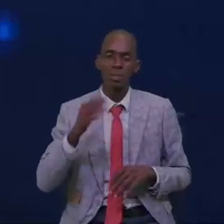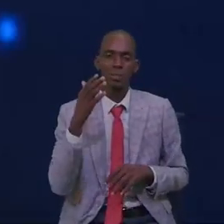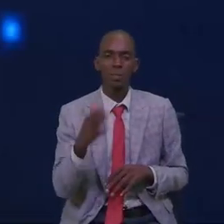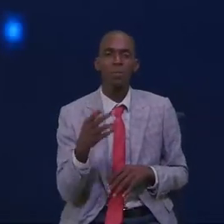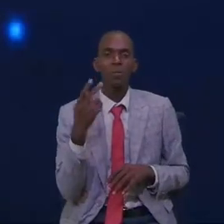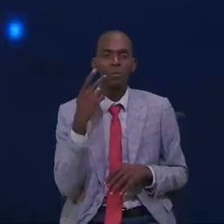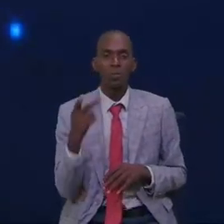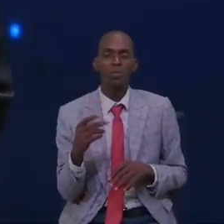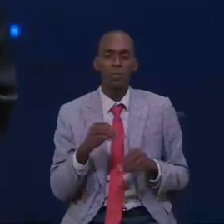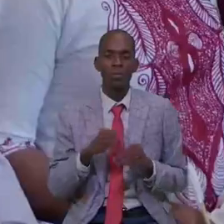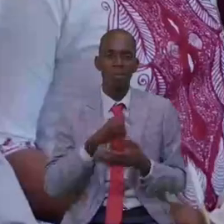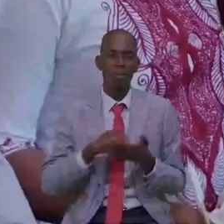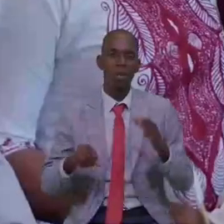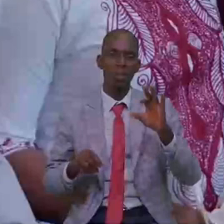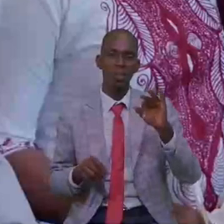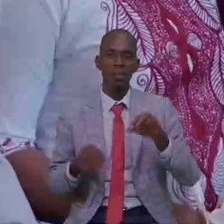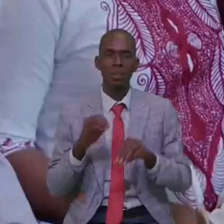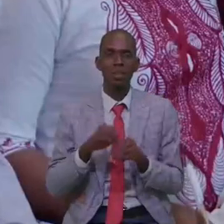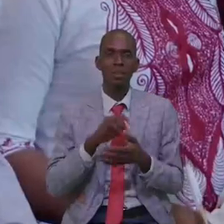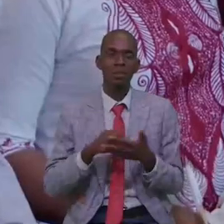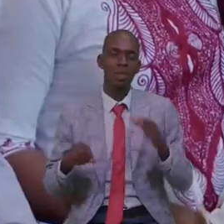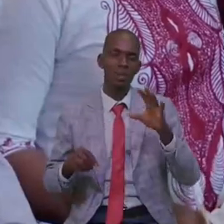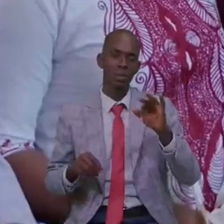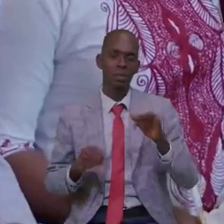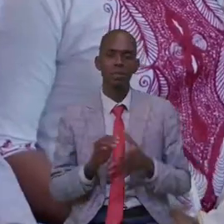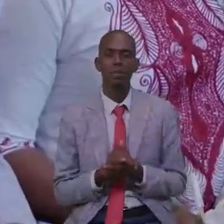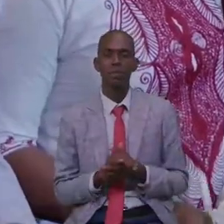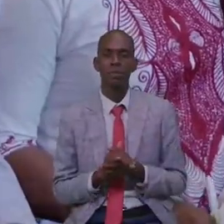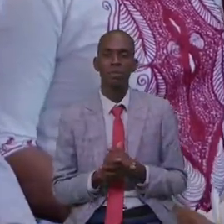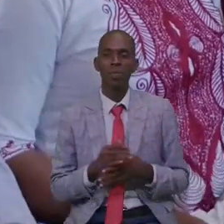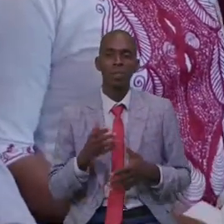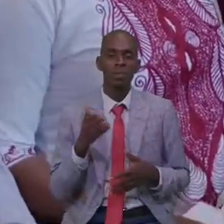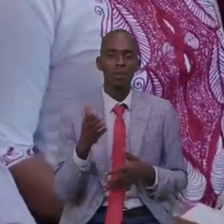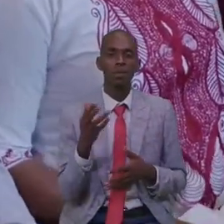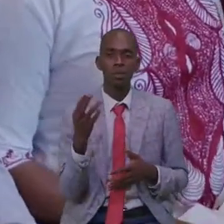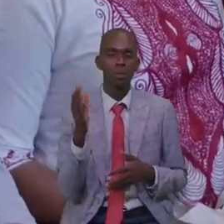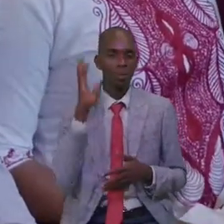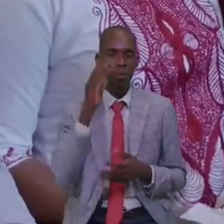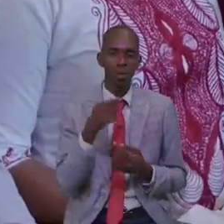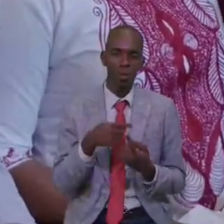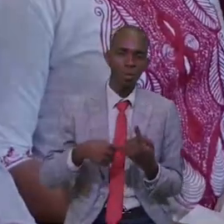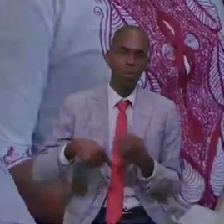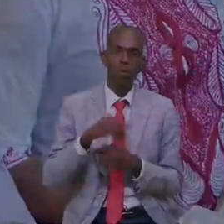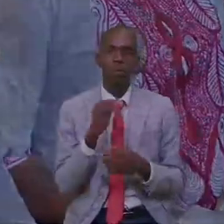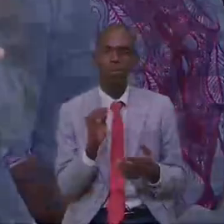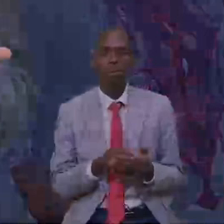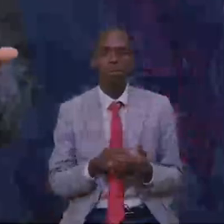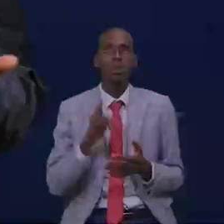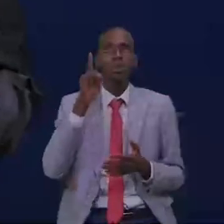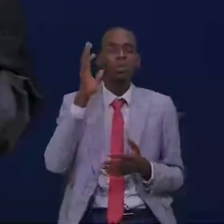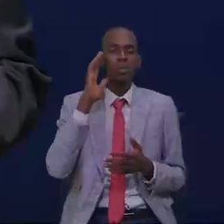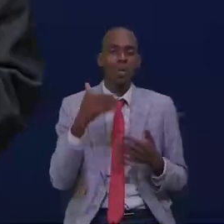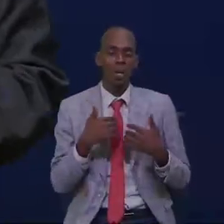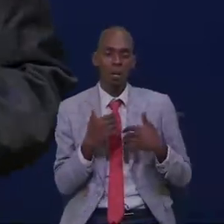Aujourd'hui, il prend plaisir à la miséricorde. Verset 19. Il aura encore compassion de